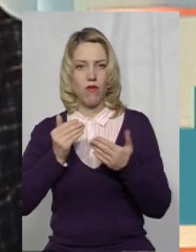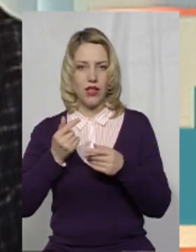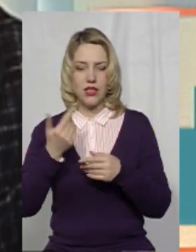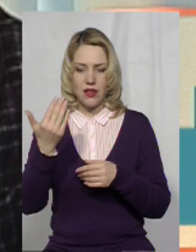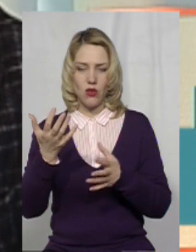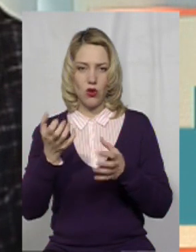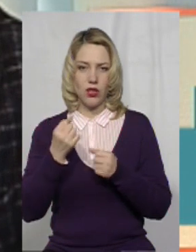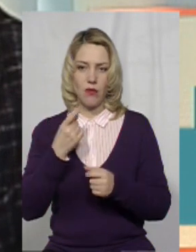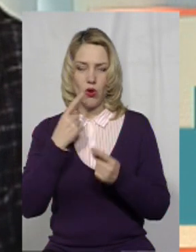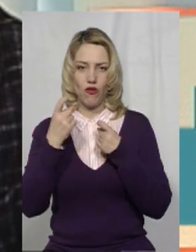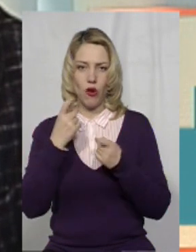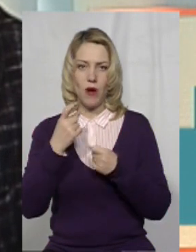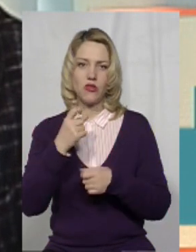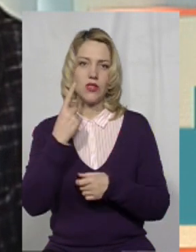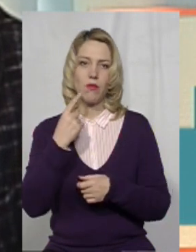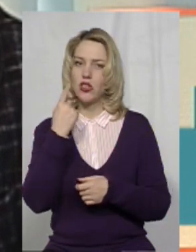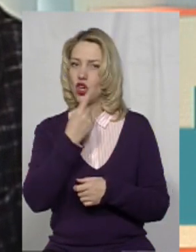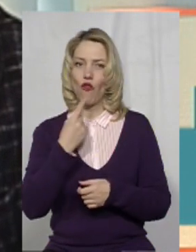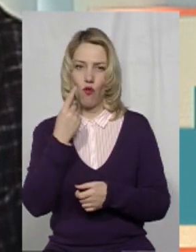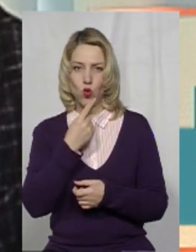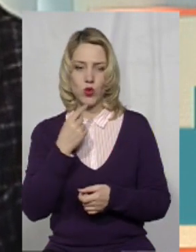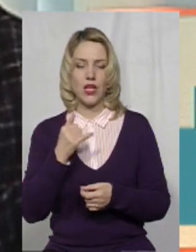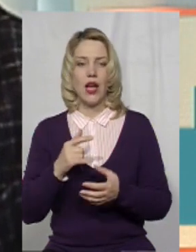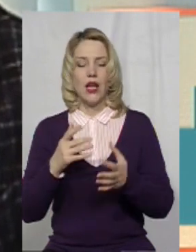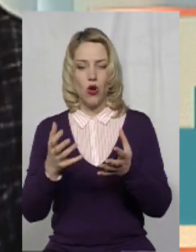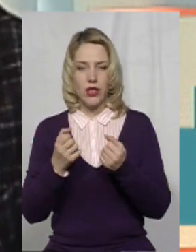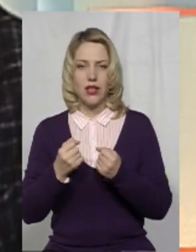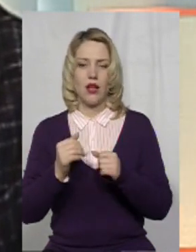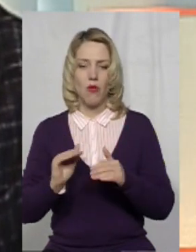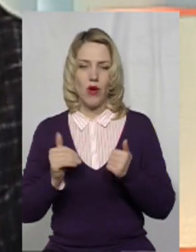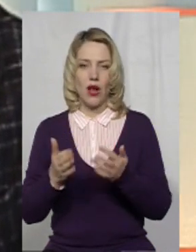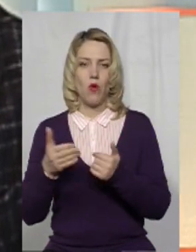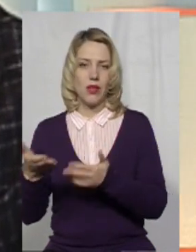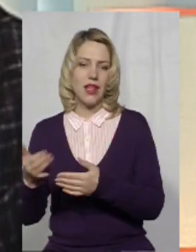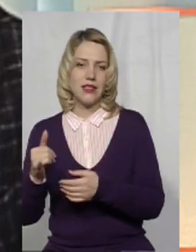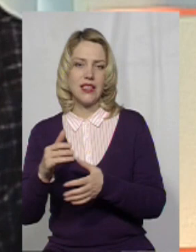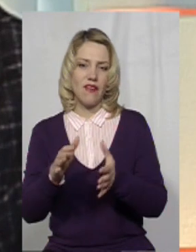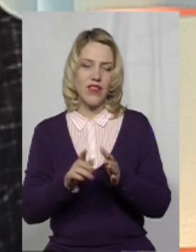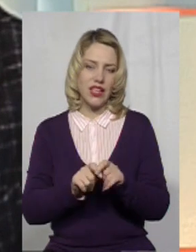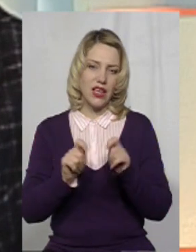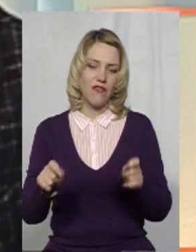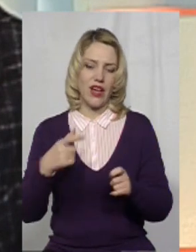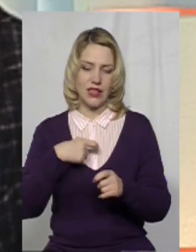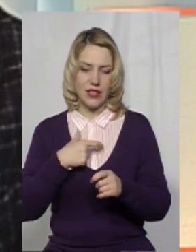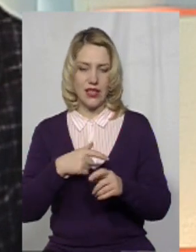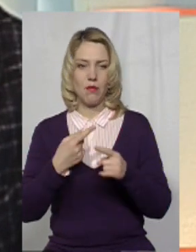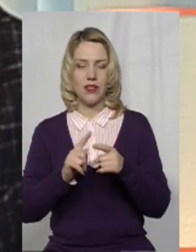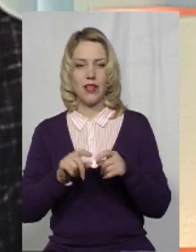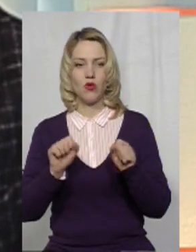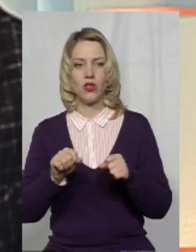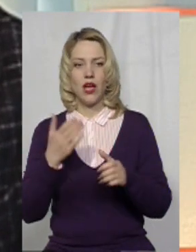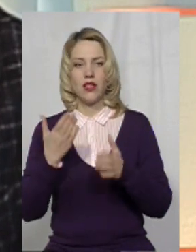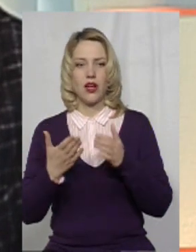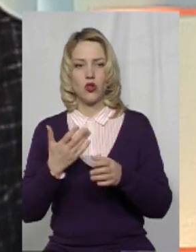одержує інформацію з перших вуст, одержує корисні рекомендації і відкриває для себе ті можливості, які він ніколи би не відкрив, якби